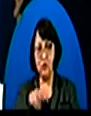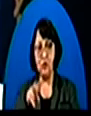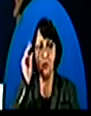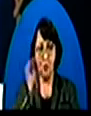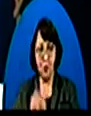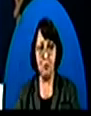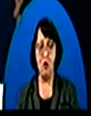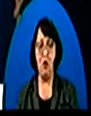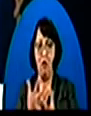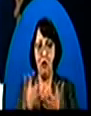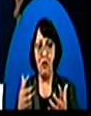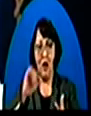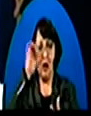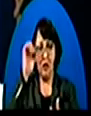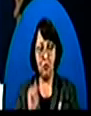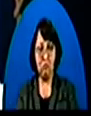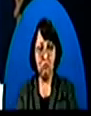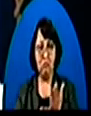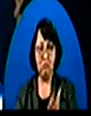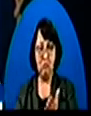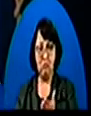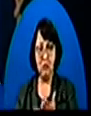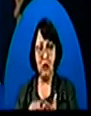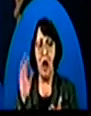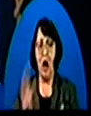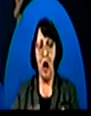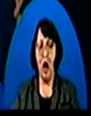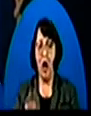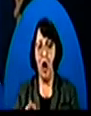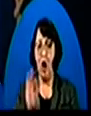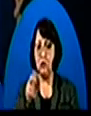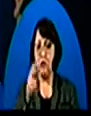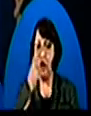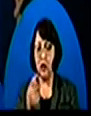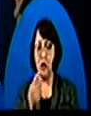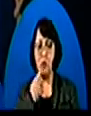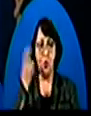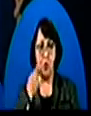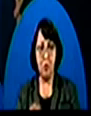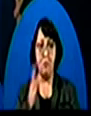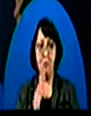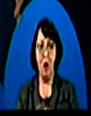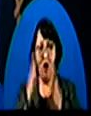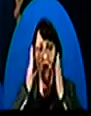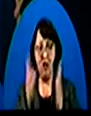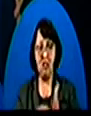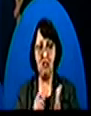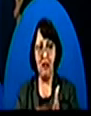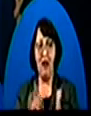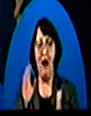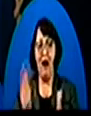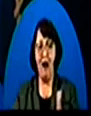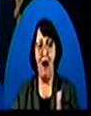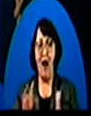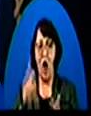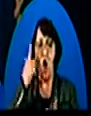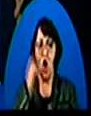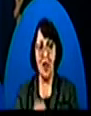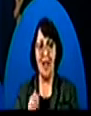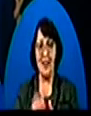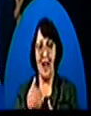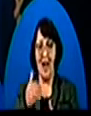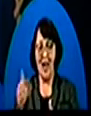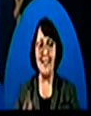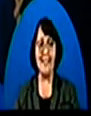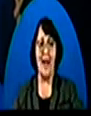Олон асуудлыг олж харлаа. Хүндрэл бэрхшээл байна. Анхаарах асуудалч байна. Тэр болгоныгоо одоо дараагийн шатанда сайжруулна. Энэ бол